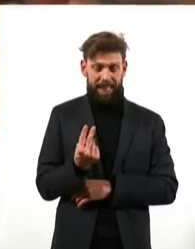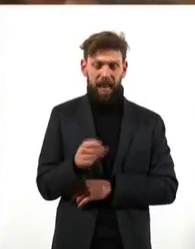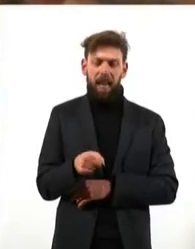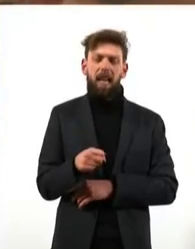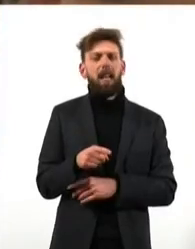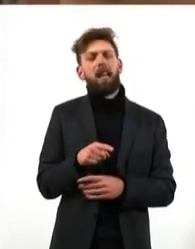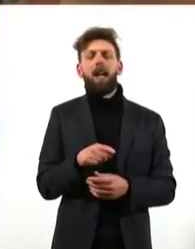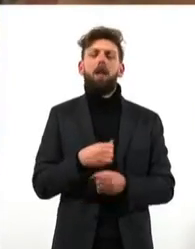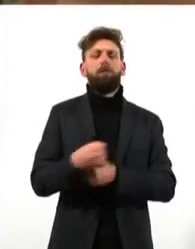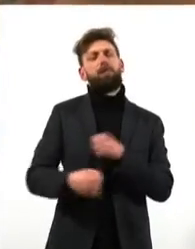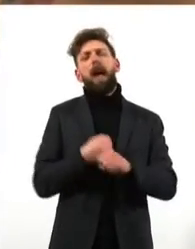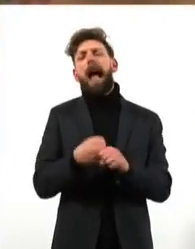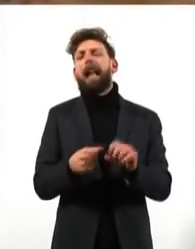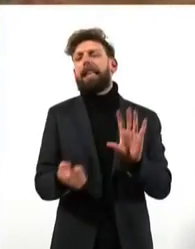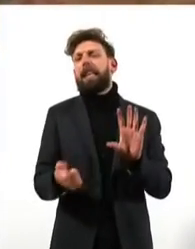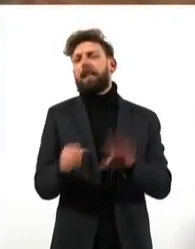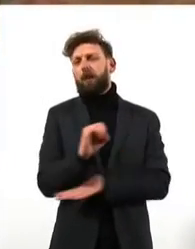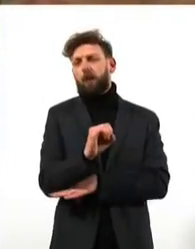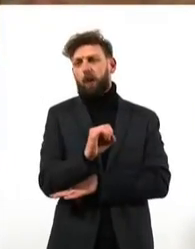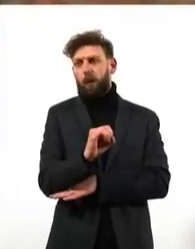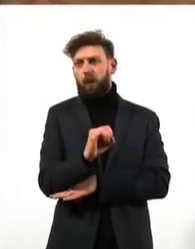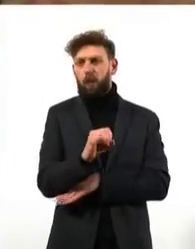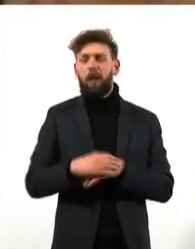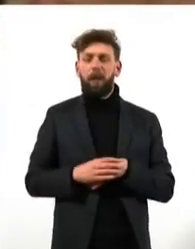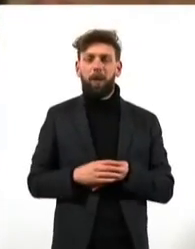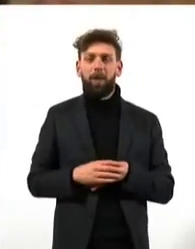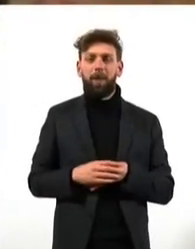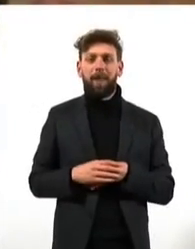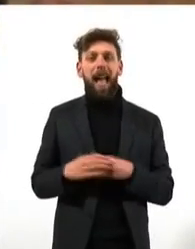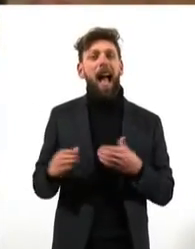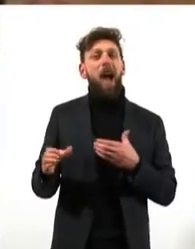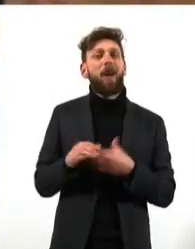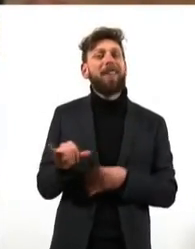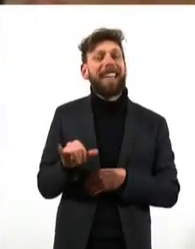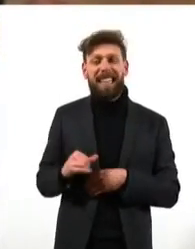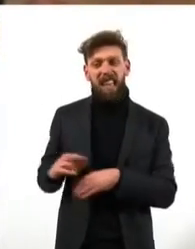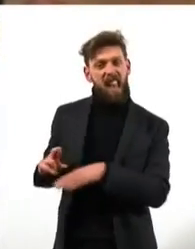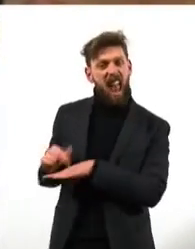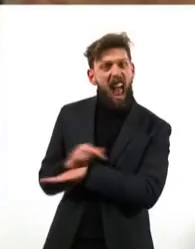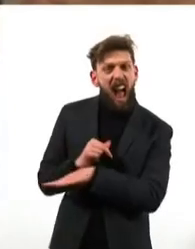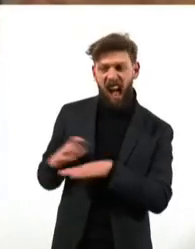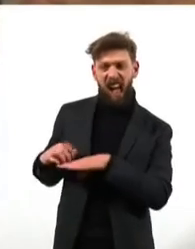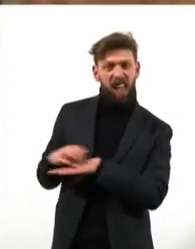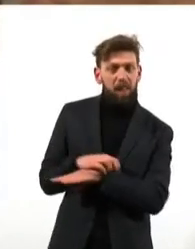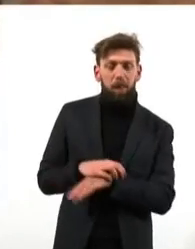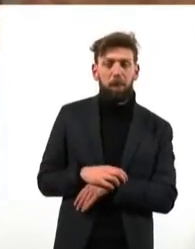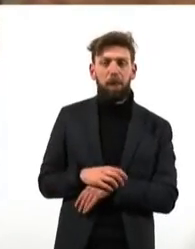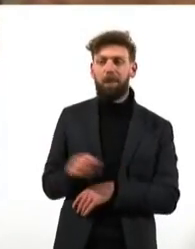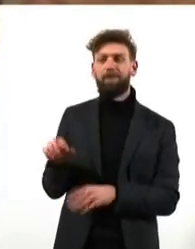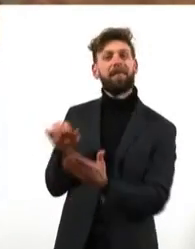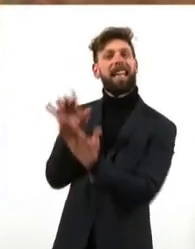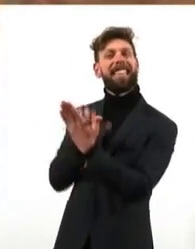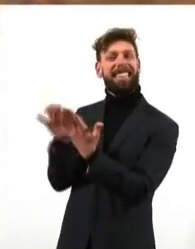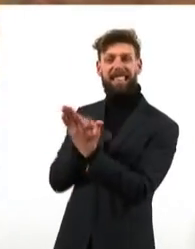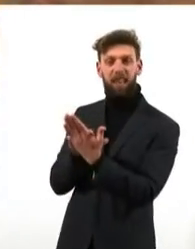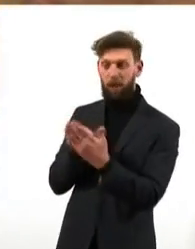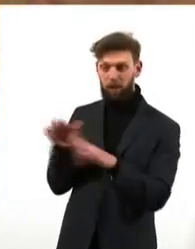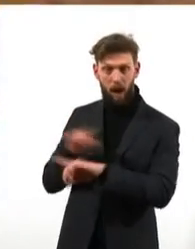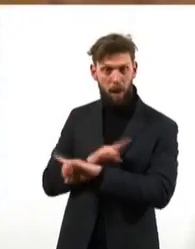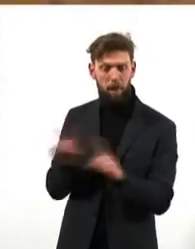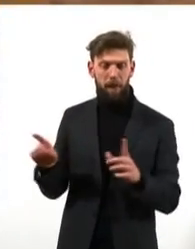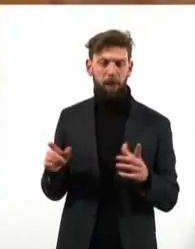années 60, avec une cohabitation avec les nuisibles. Le digicode n'a jamais fonctionné, il y avait donc une insécurité